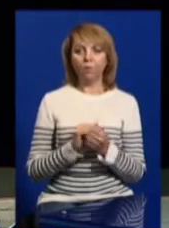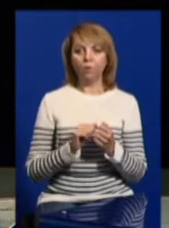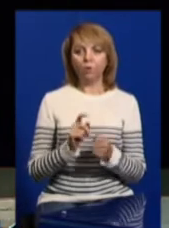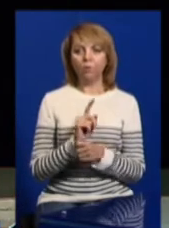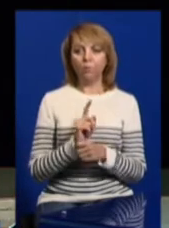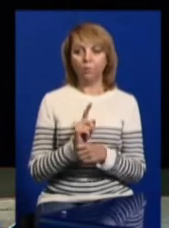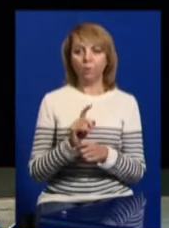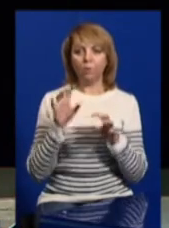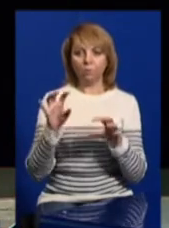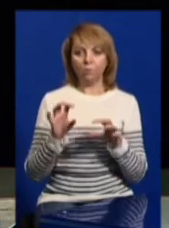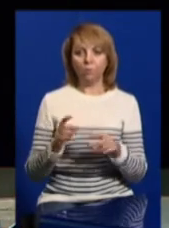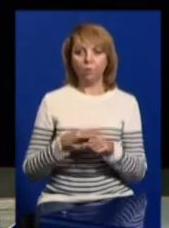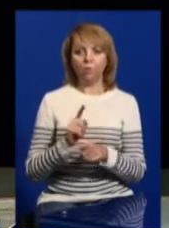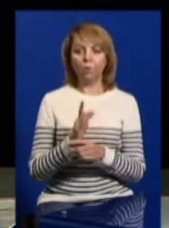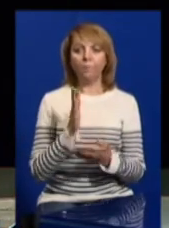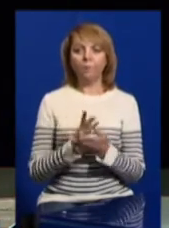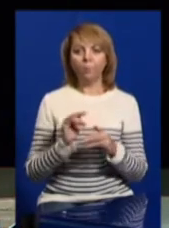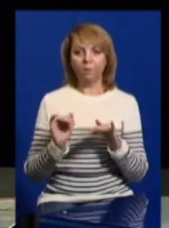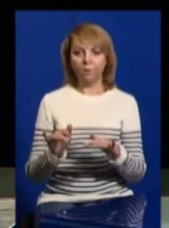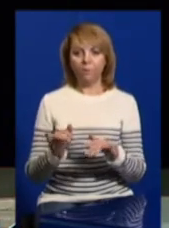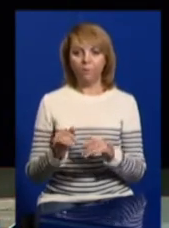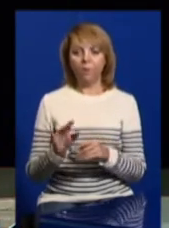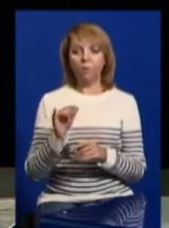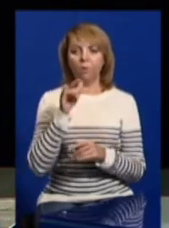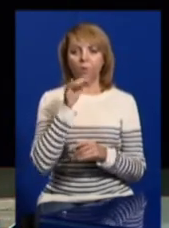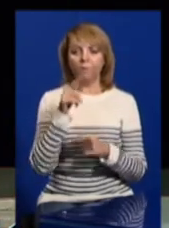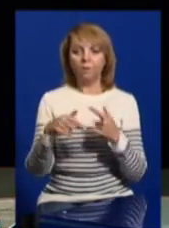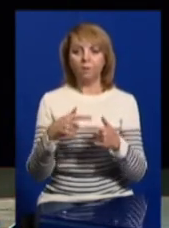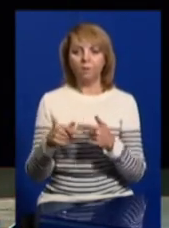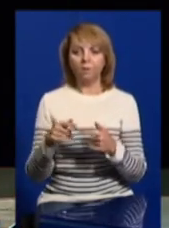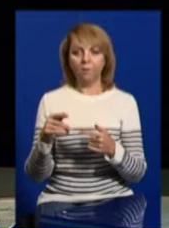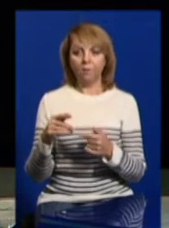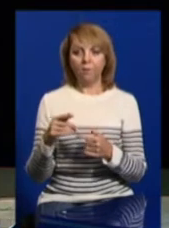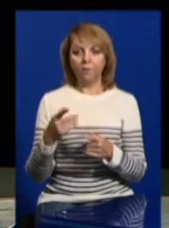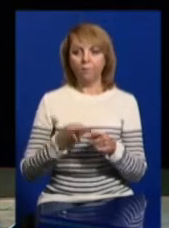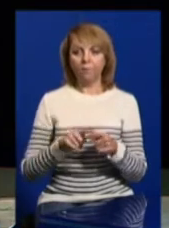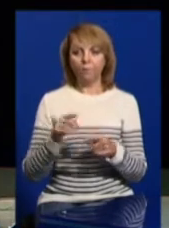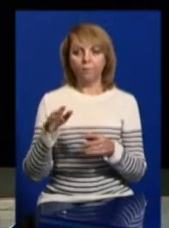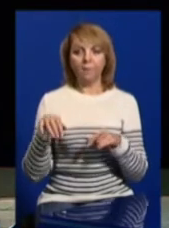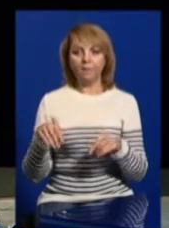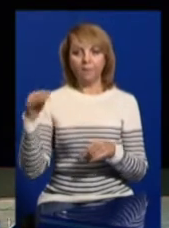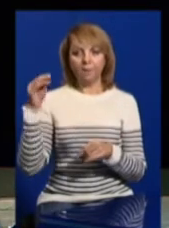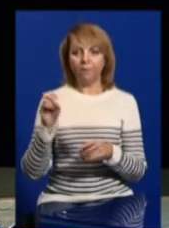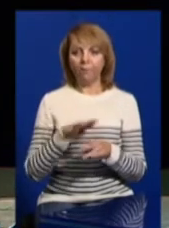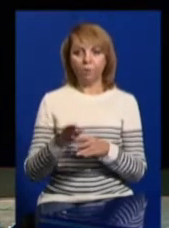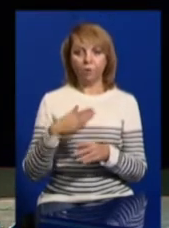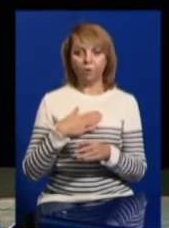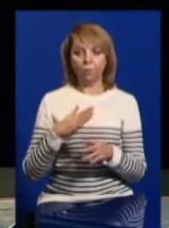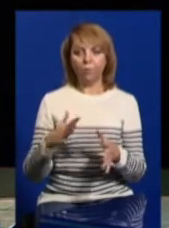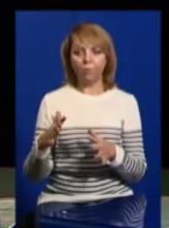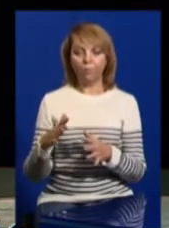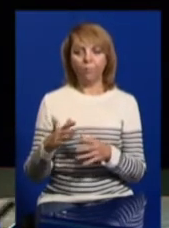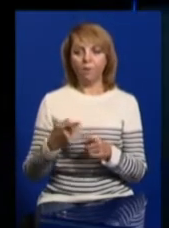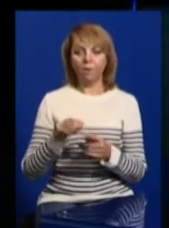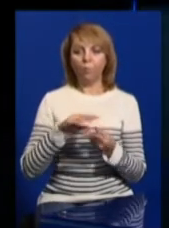норма Конституції – норма прямої дії. І коли у нас, вибачте, президент не виконує цей обов'язок, але ж це не проблема громадян.